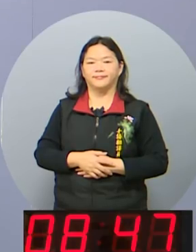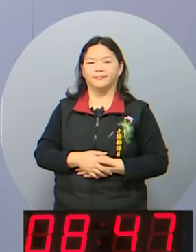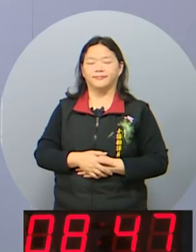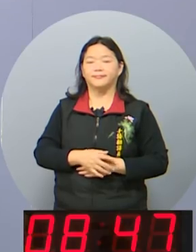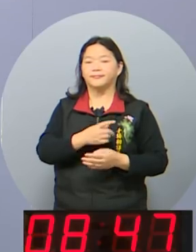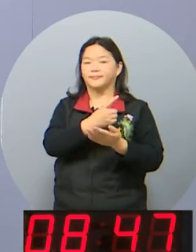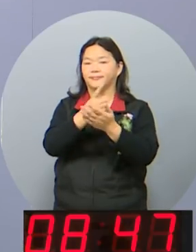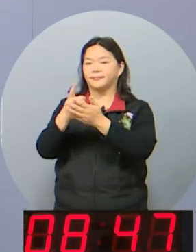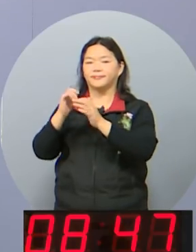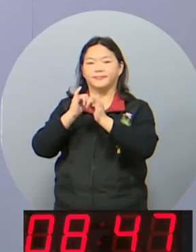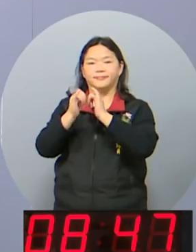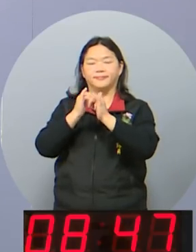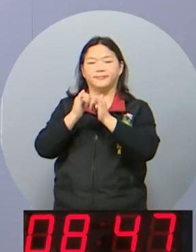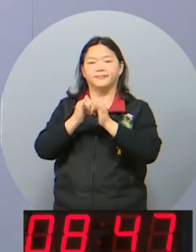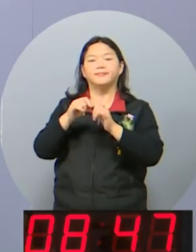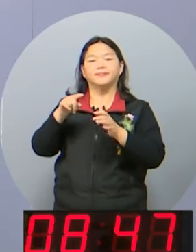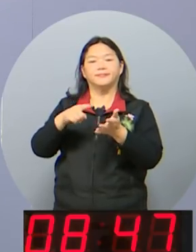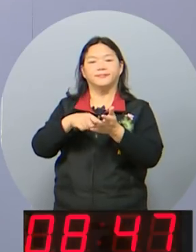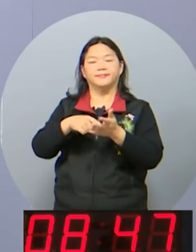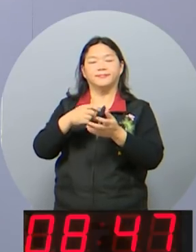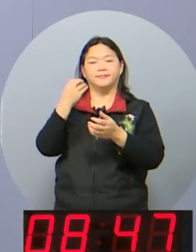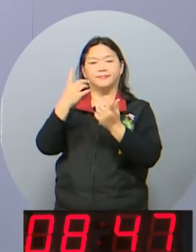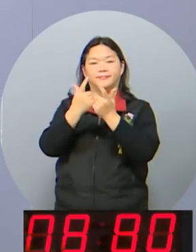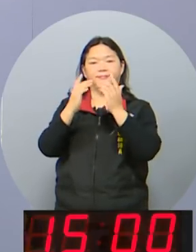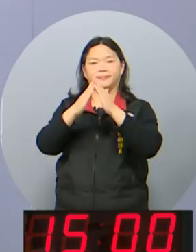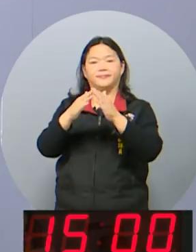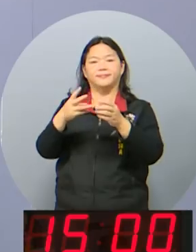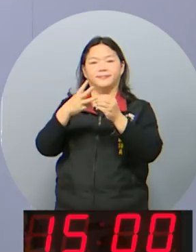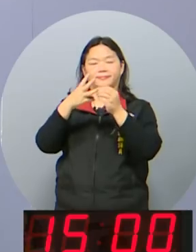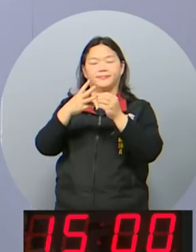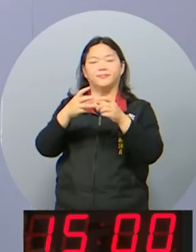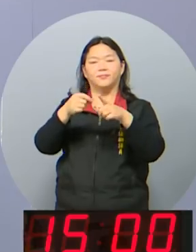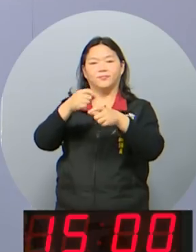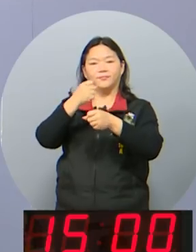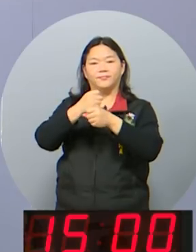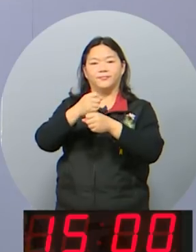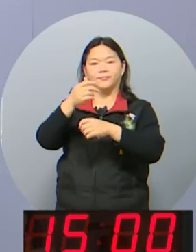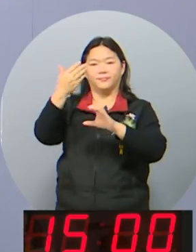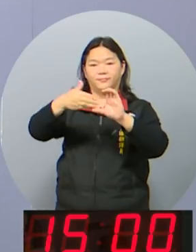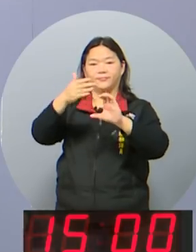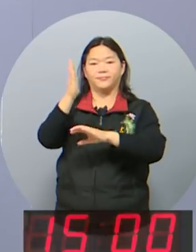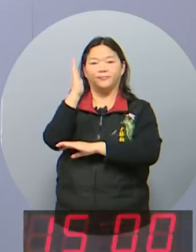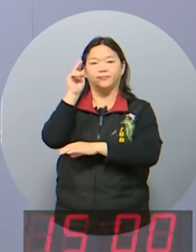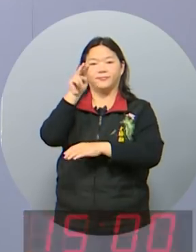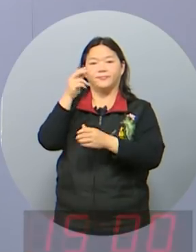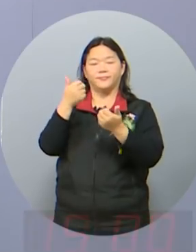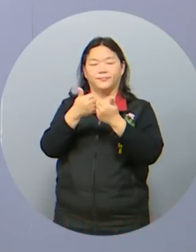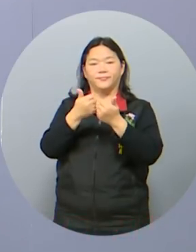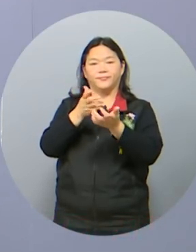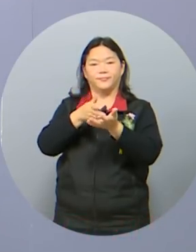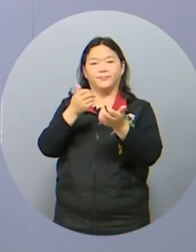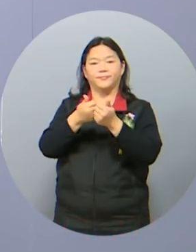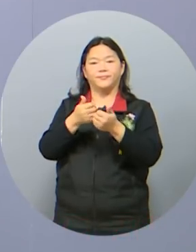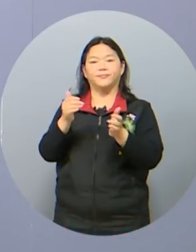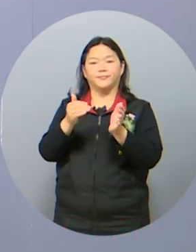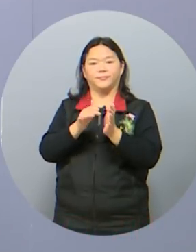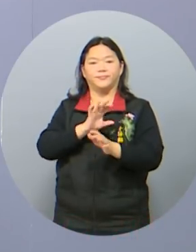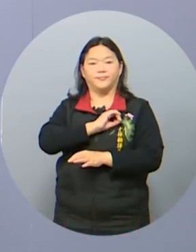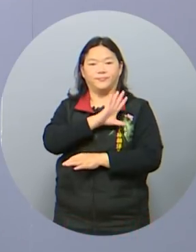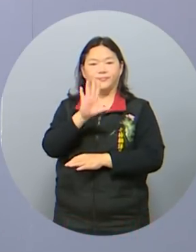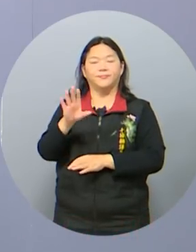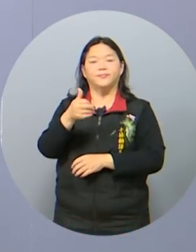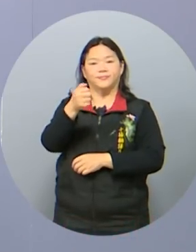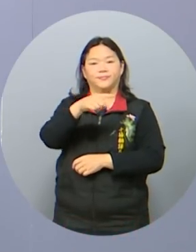各位市民，本次新北市第三届议员选举公办电视政见发表会到此结束，谢谢大家的收